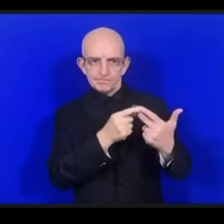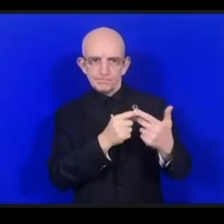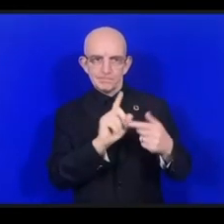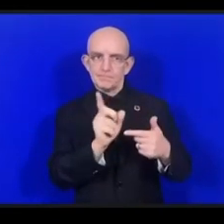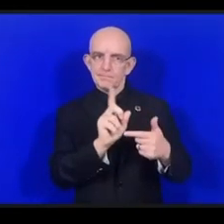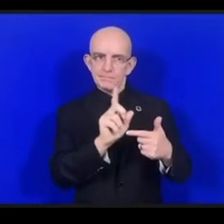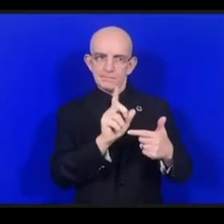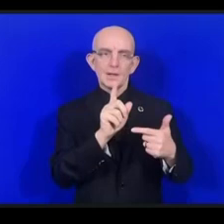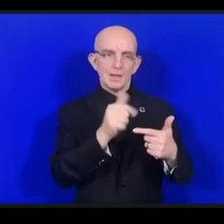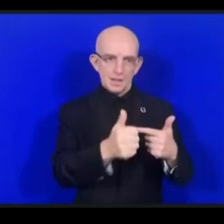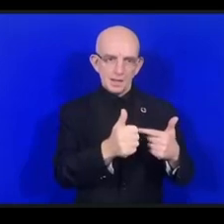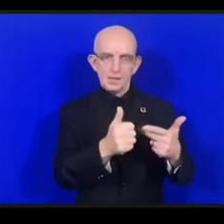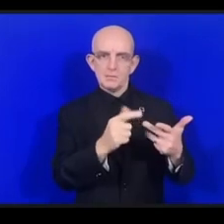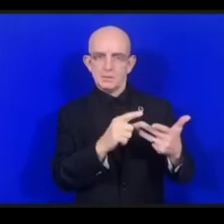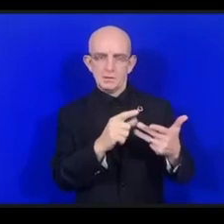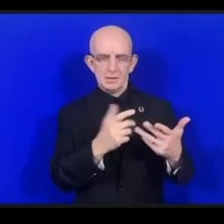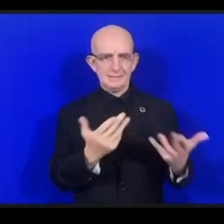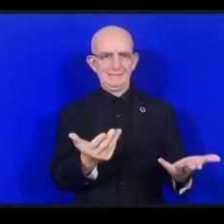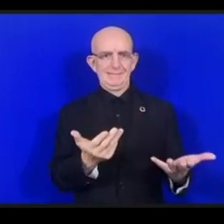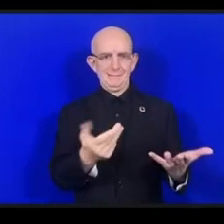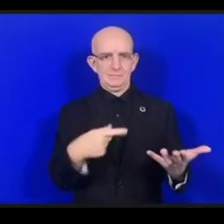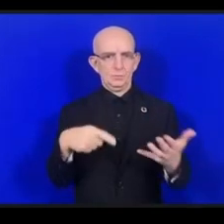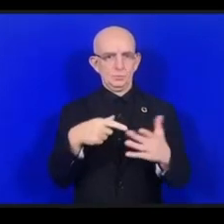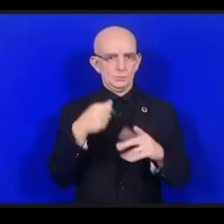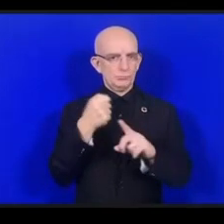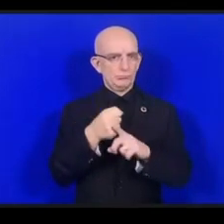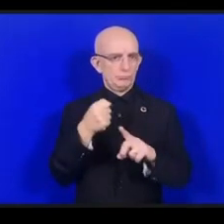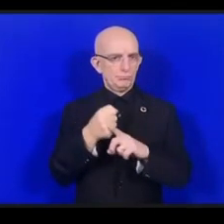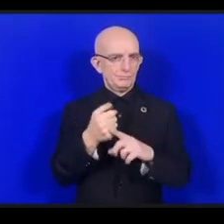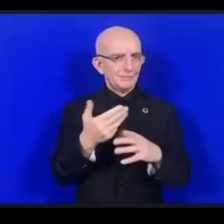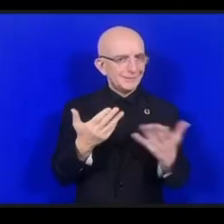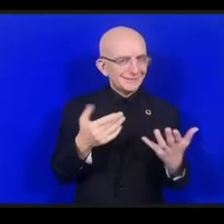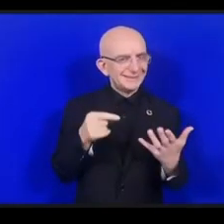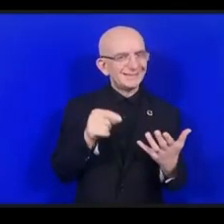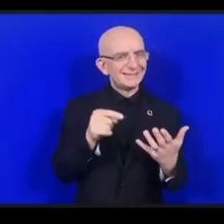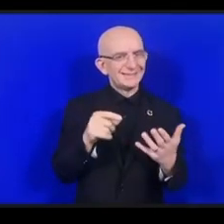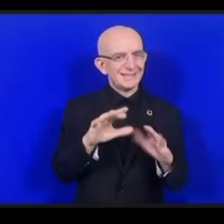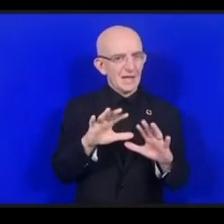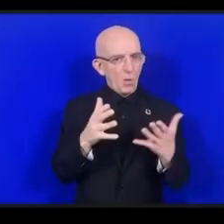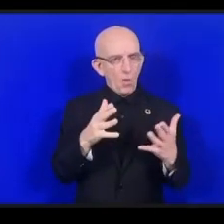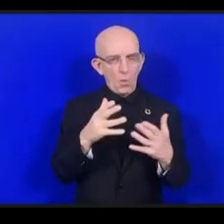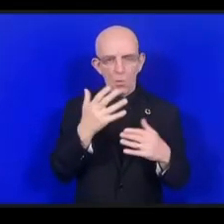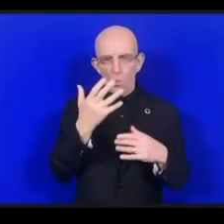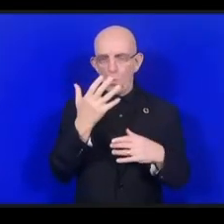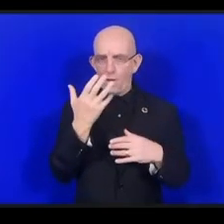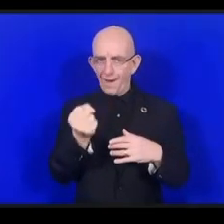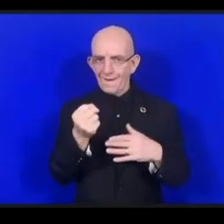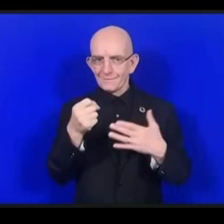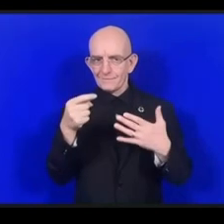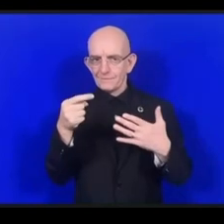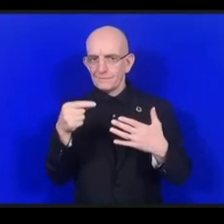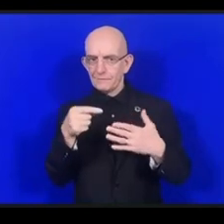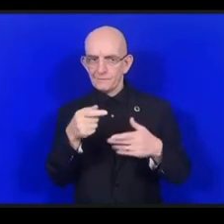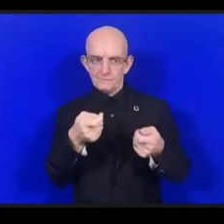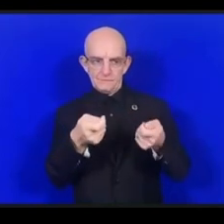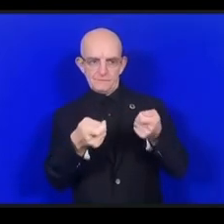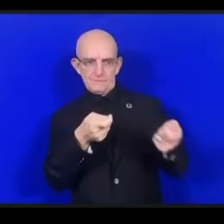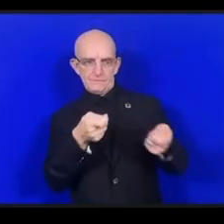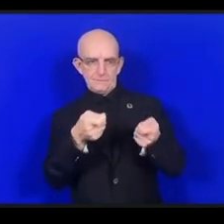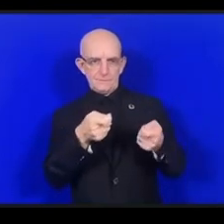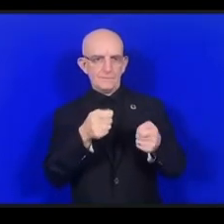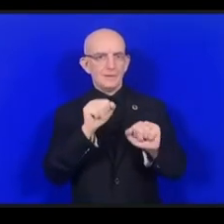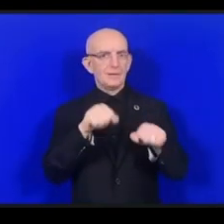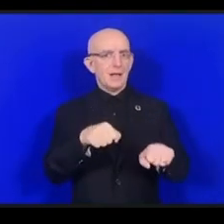也不能够有效的去宣传这些议题，人们就听不到他